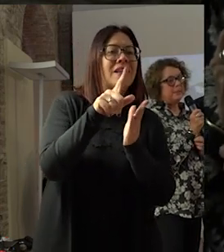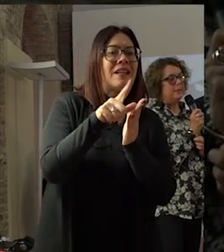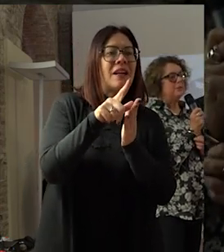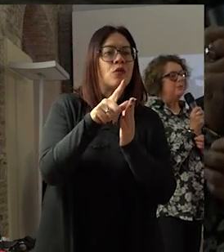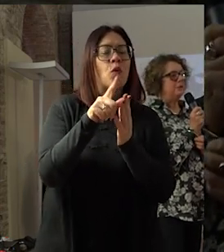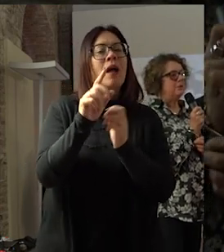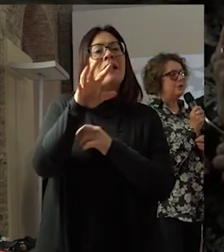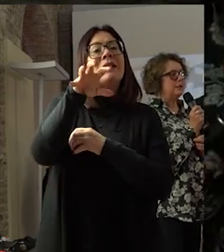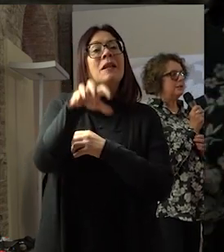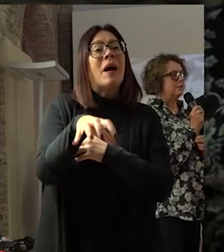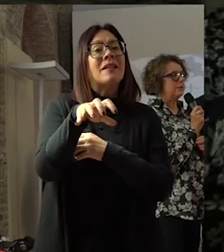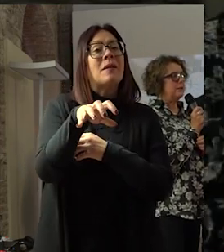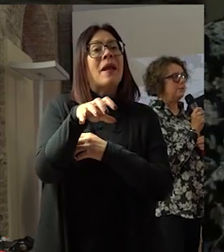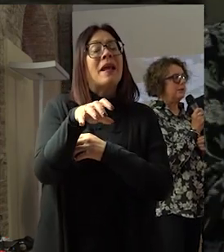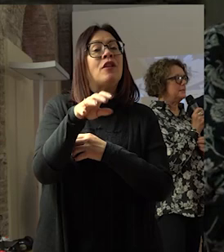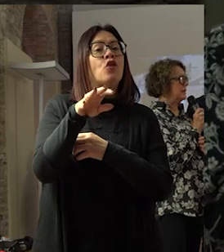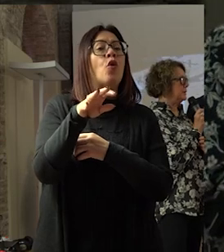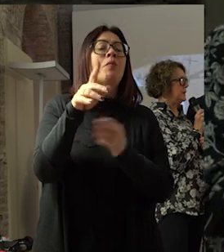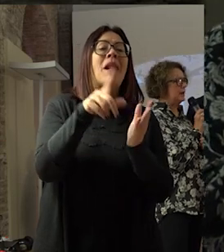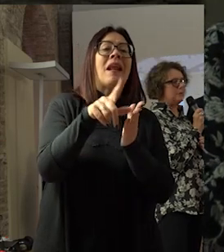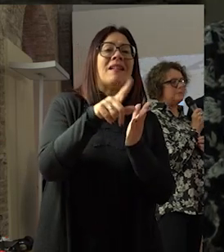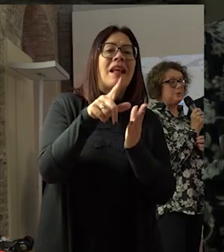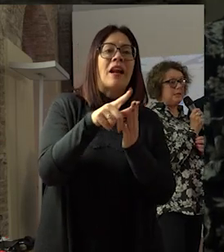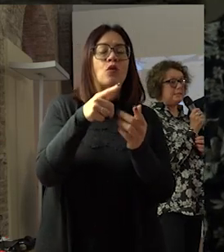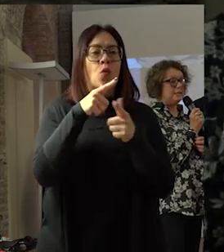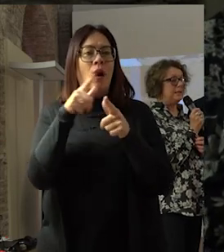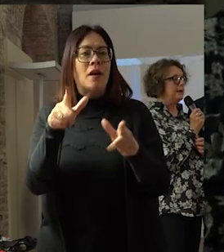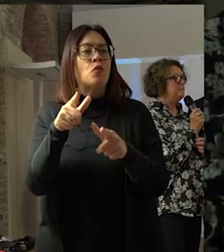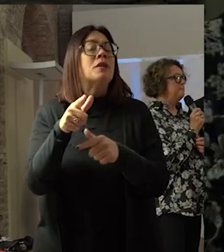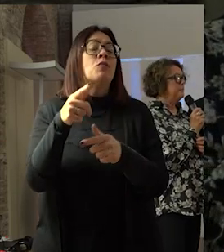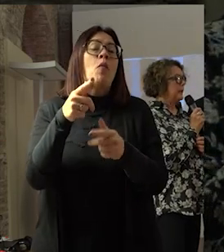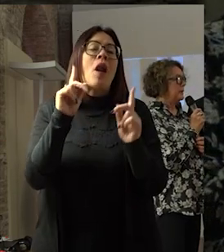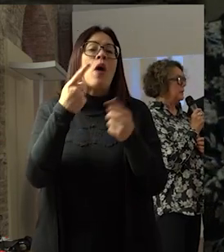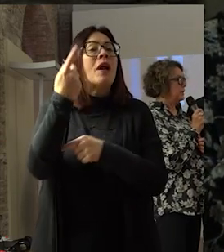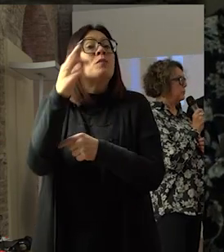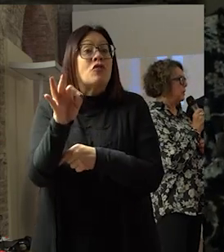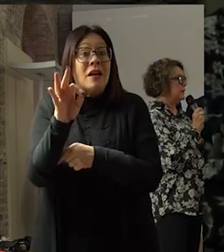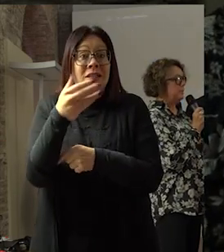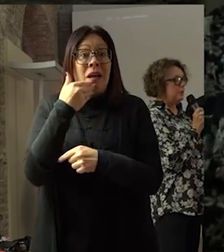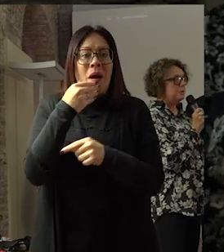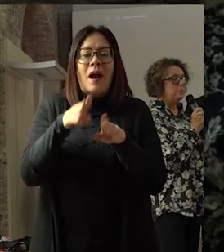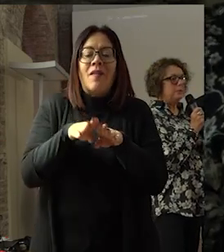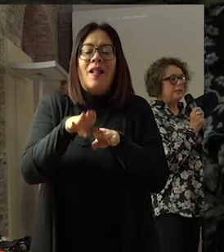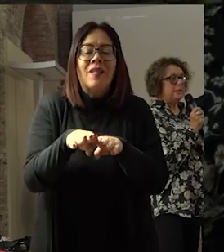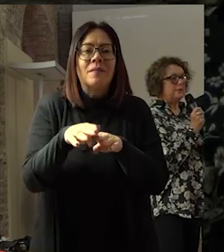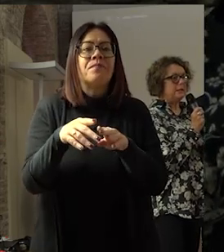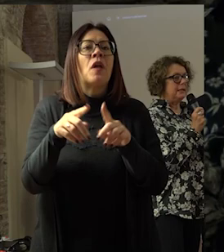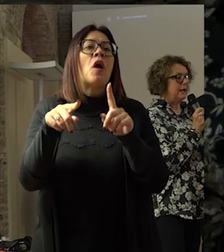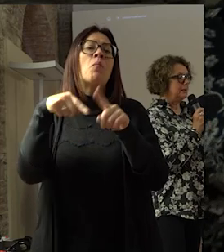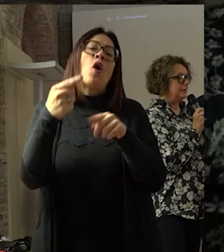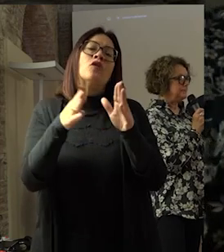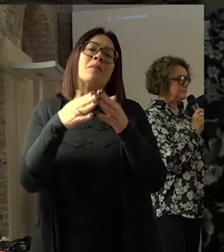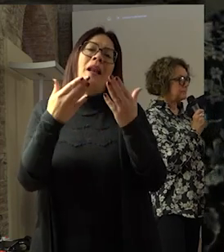Dipartimento di Filologia, Letteratura e Linguistica, quindi a laurea specialistica. Poi i prossimi numeri saranno